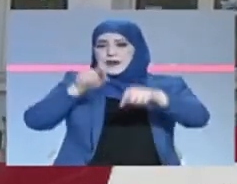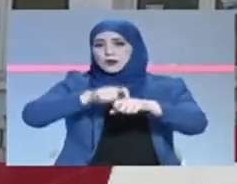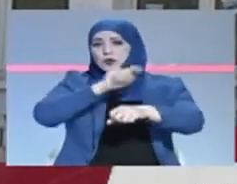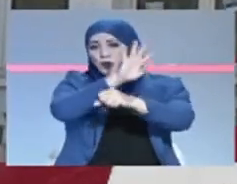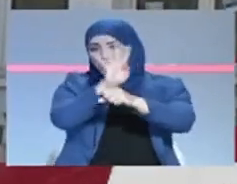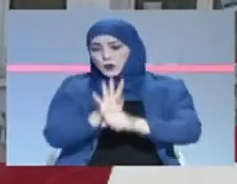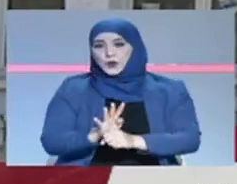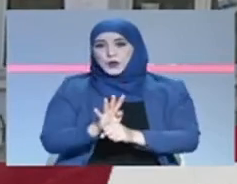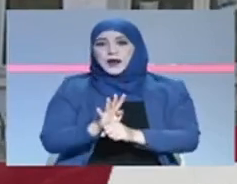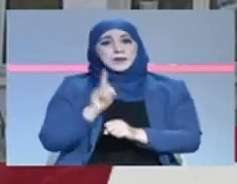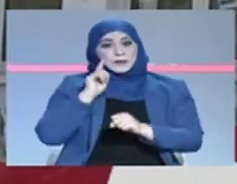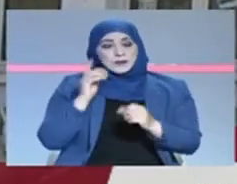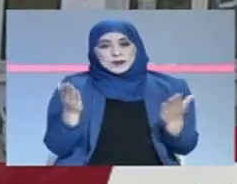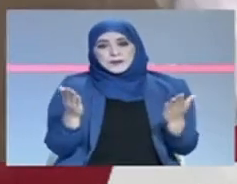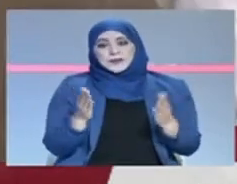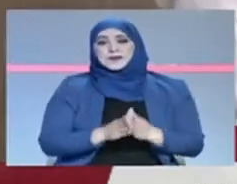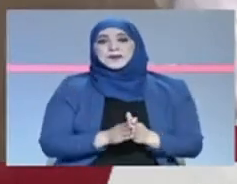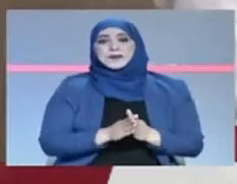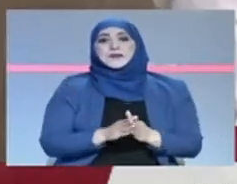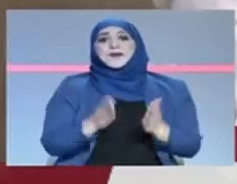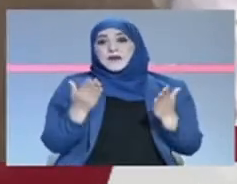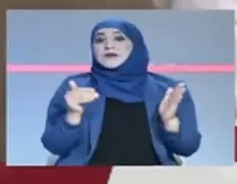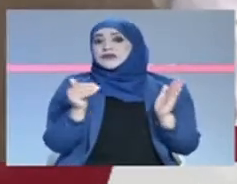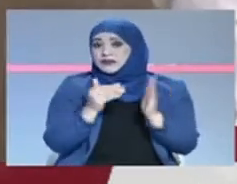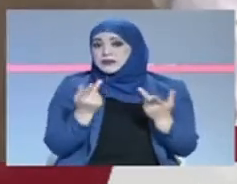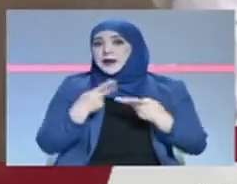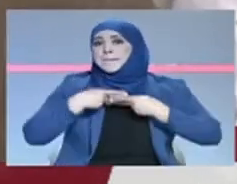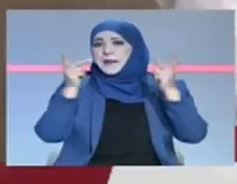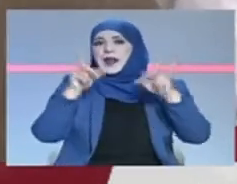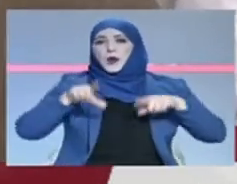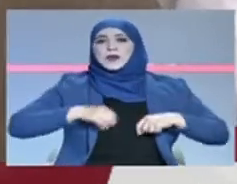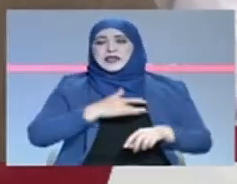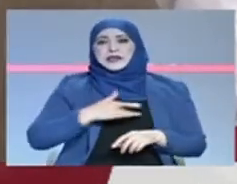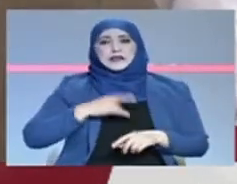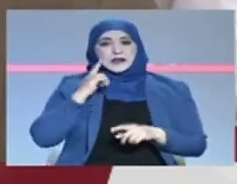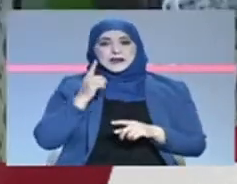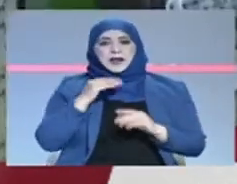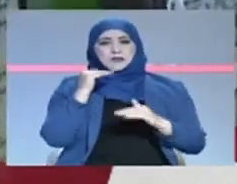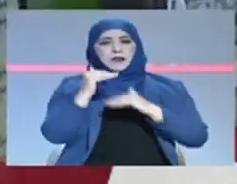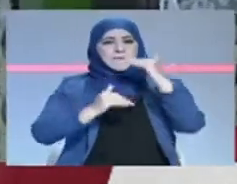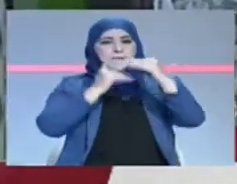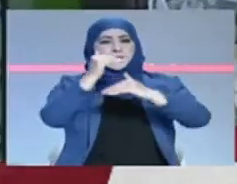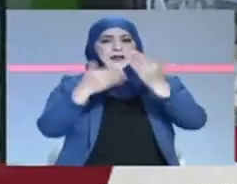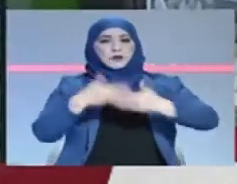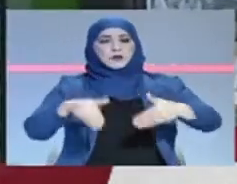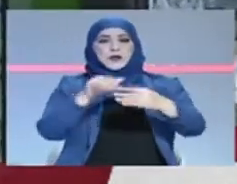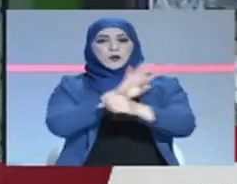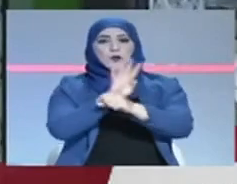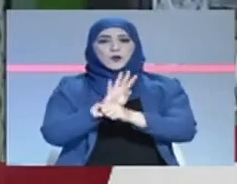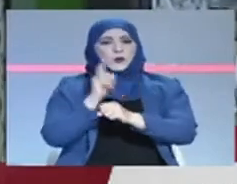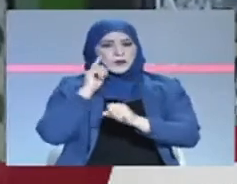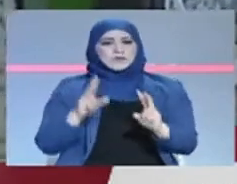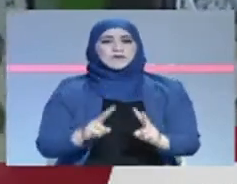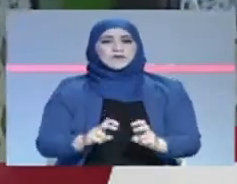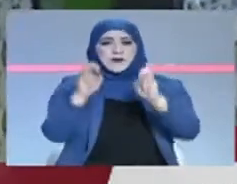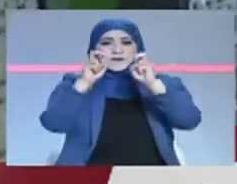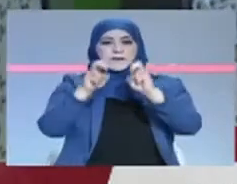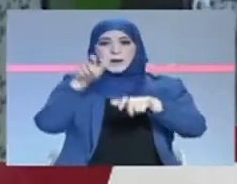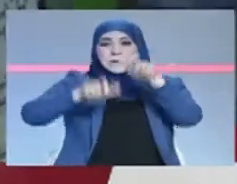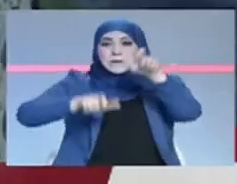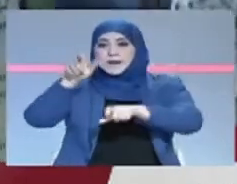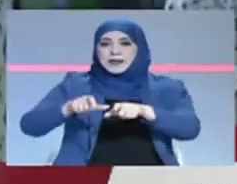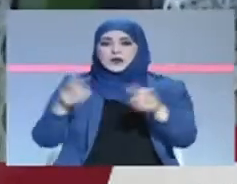إصابة جديدة بالفيروس التاجي وفق بلاغ وزارة الصحة. تطور في الوضع الوبائي أدى إلى ارتفاع عدد